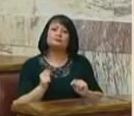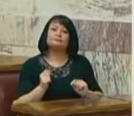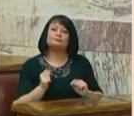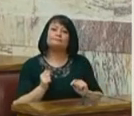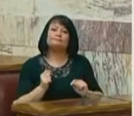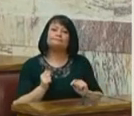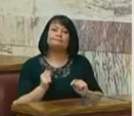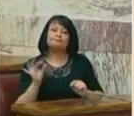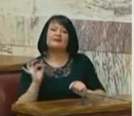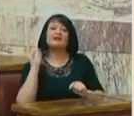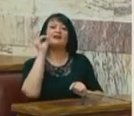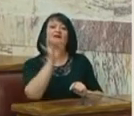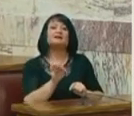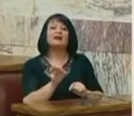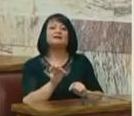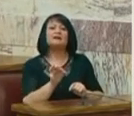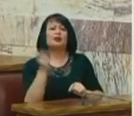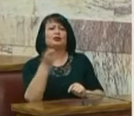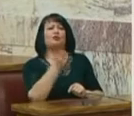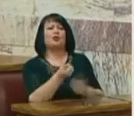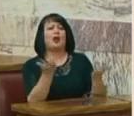φτάσαμε τελικά στην ατιμωρησία. Αλλά πολύ ορθά